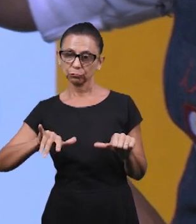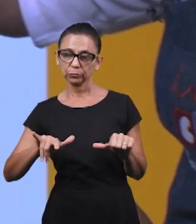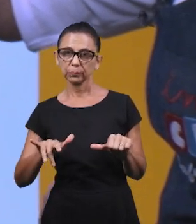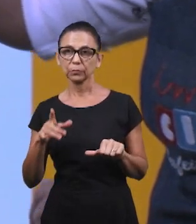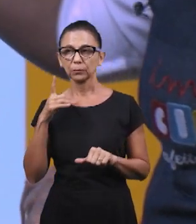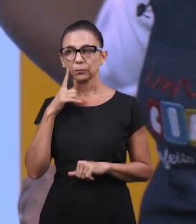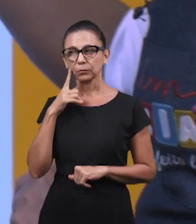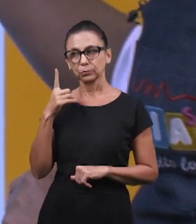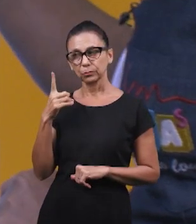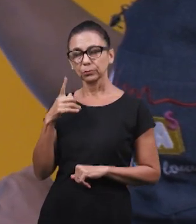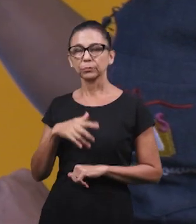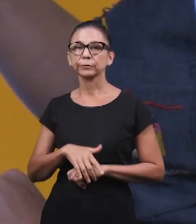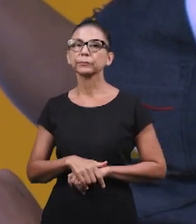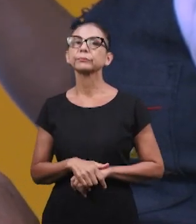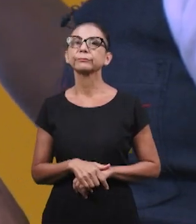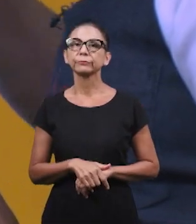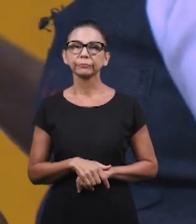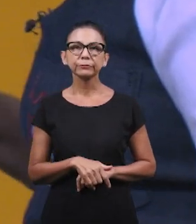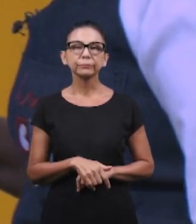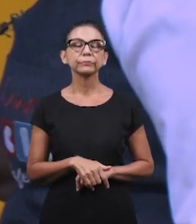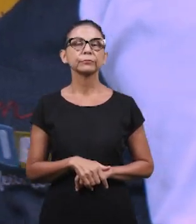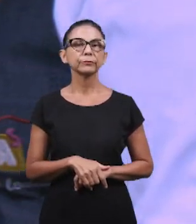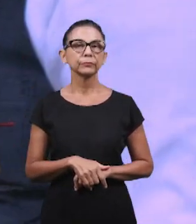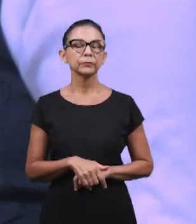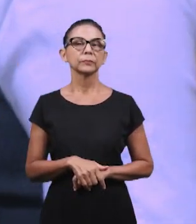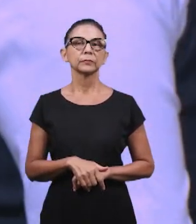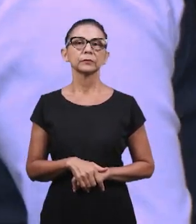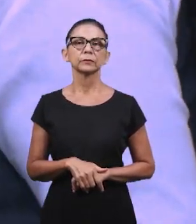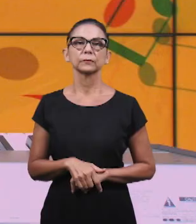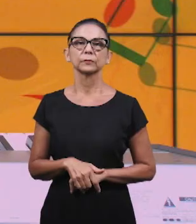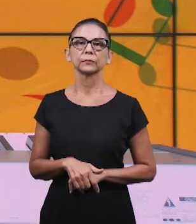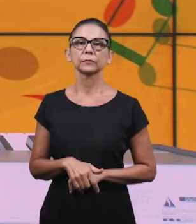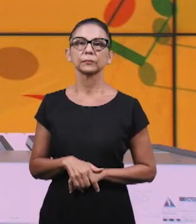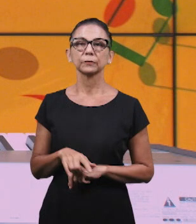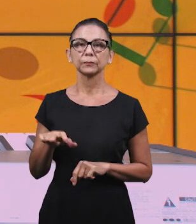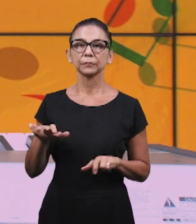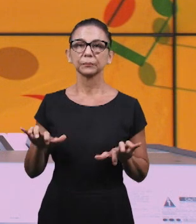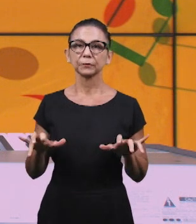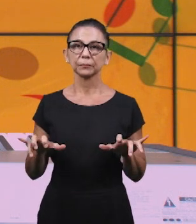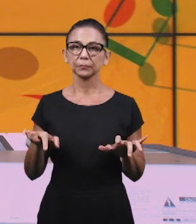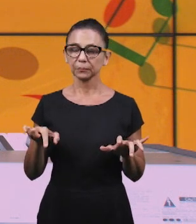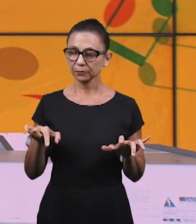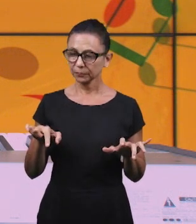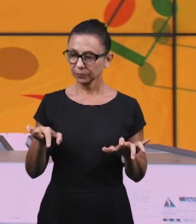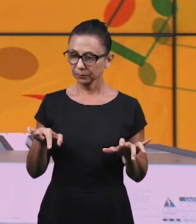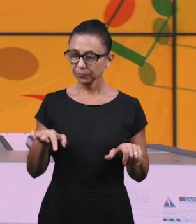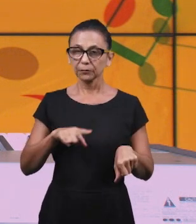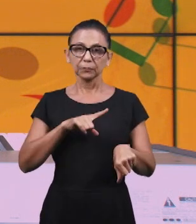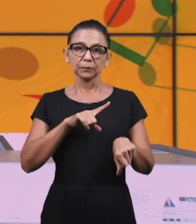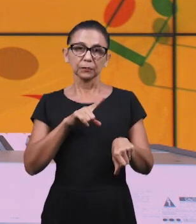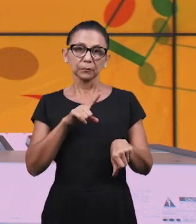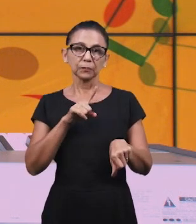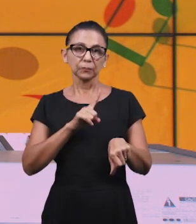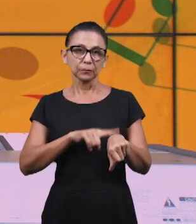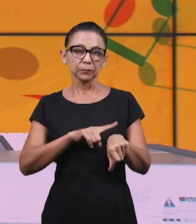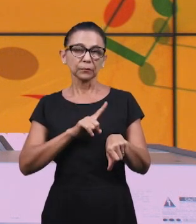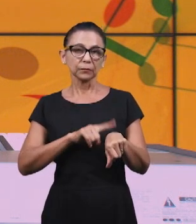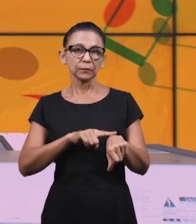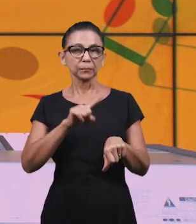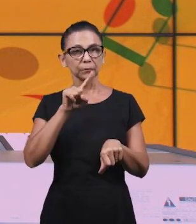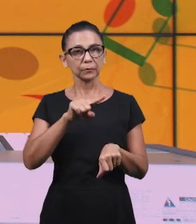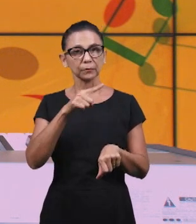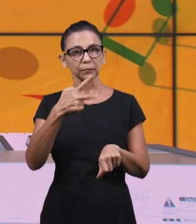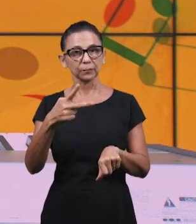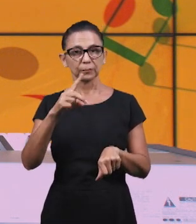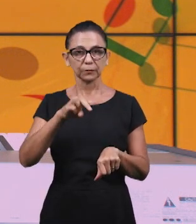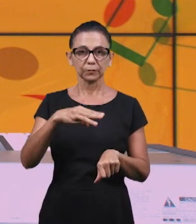La note Fa va être le premier doigt. Après, on va mettre le deuxième doigt. Et ici se trouvent les tons en